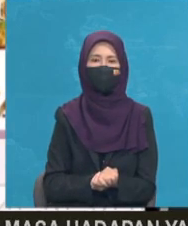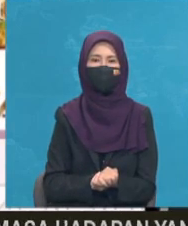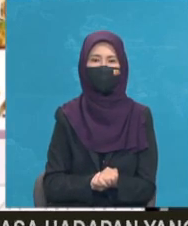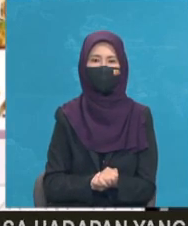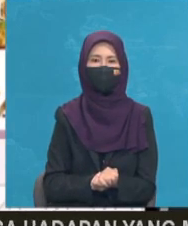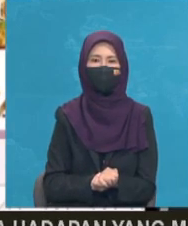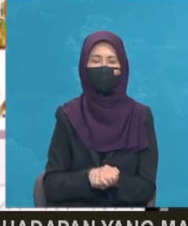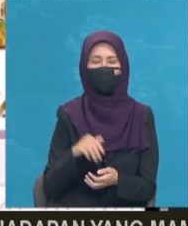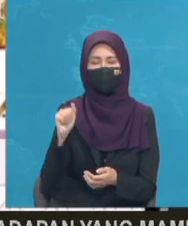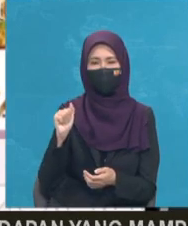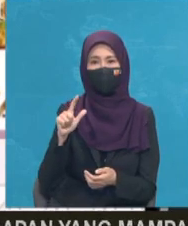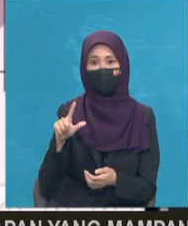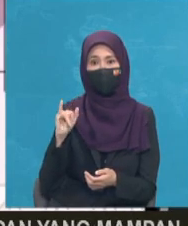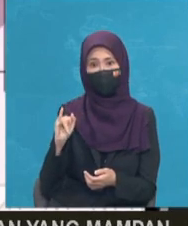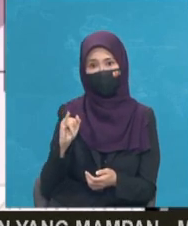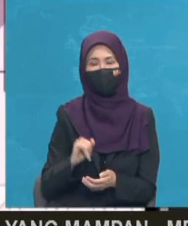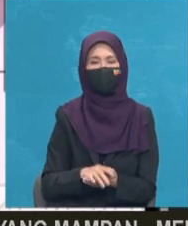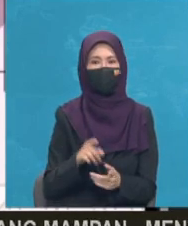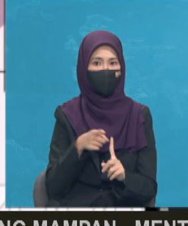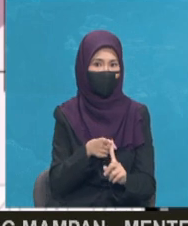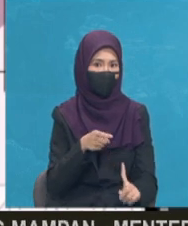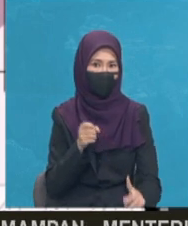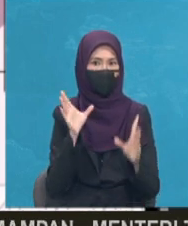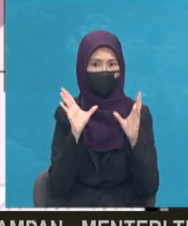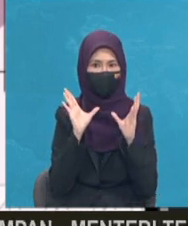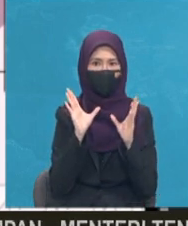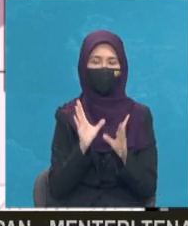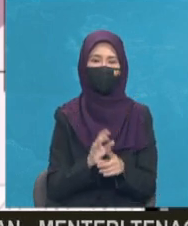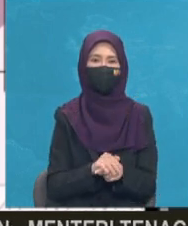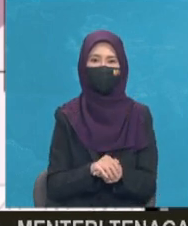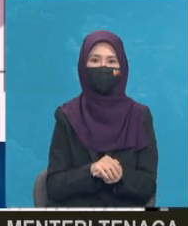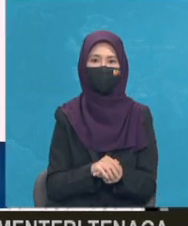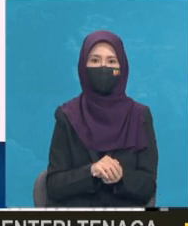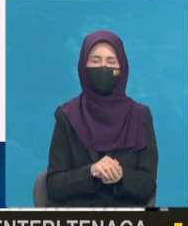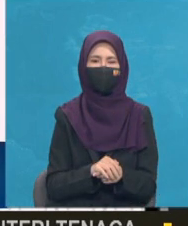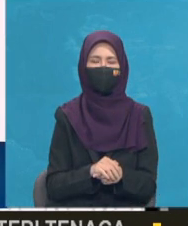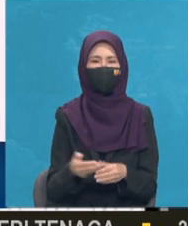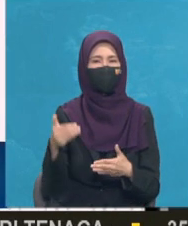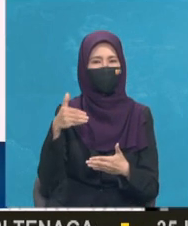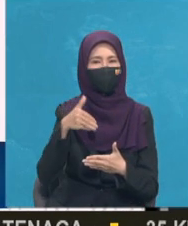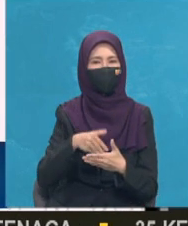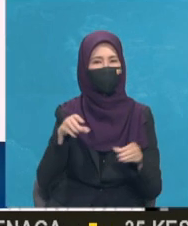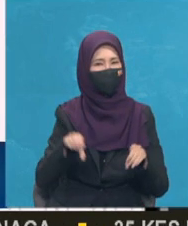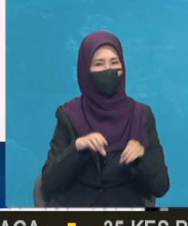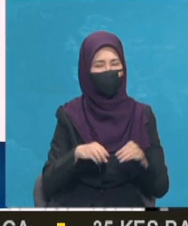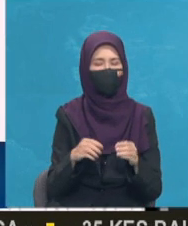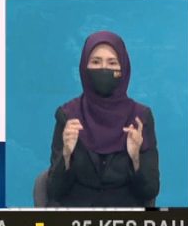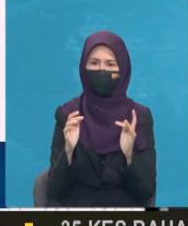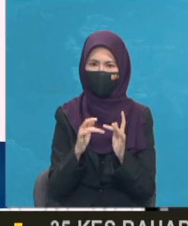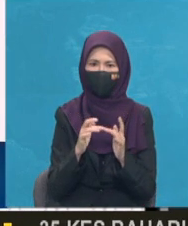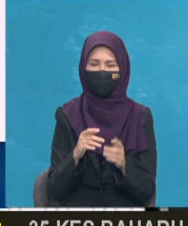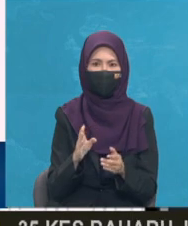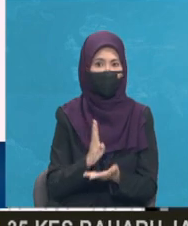di Awali Syahrin dari community for Brunai mengungsikan satu platform community pasaran by YGA bagi membantu pernyataan